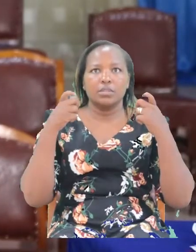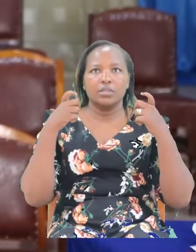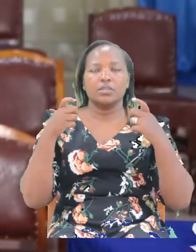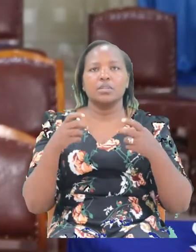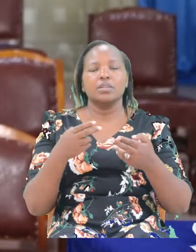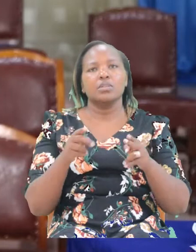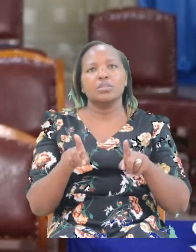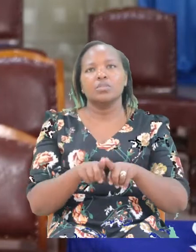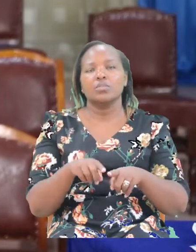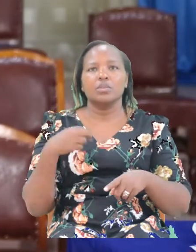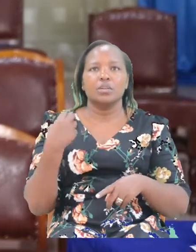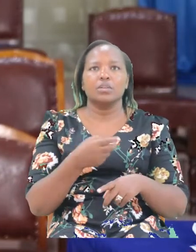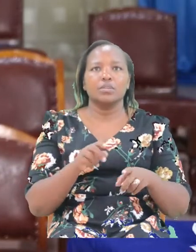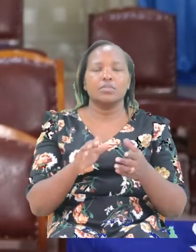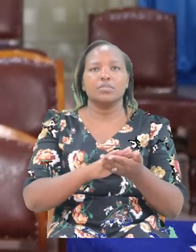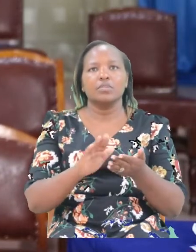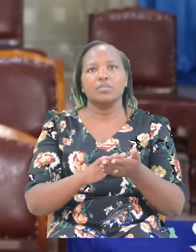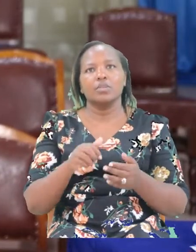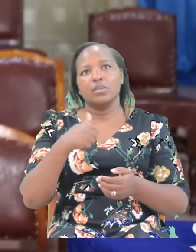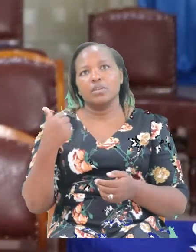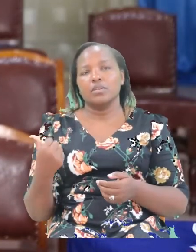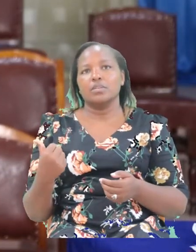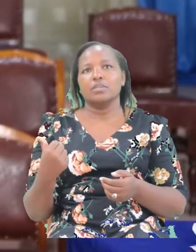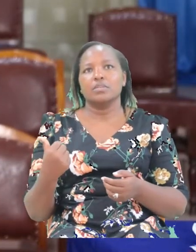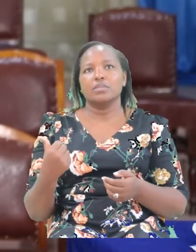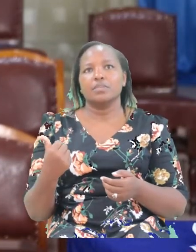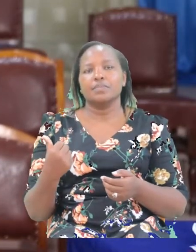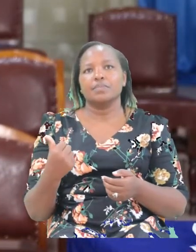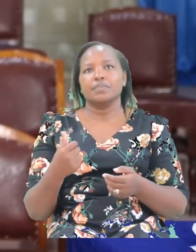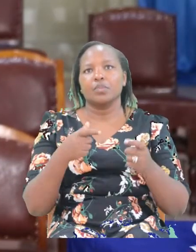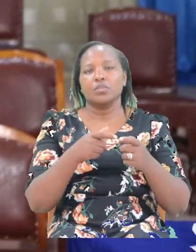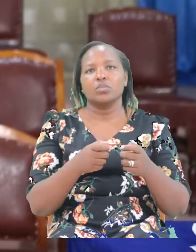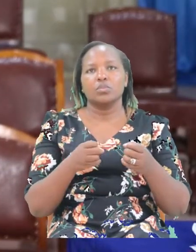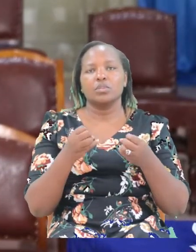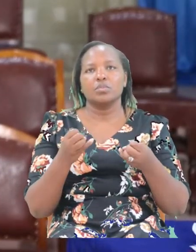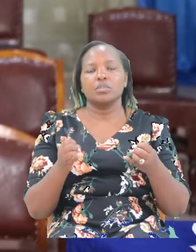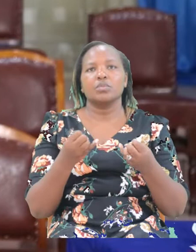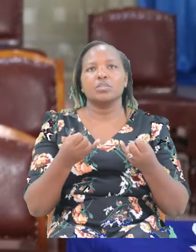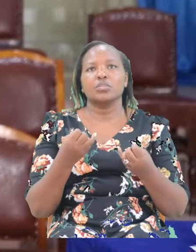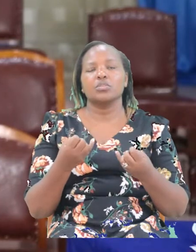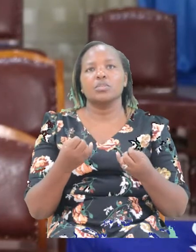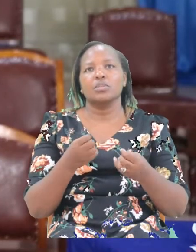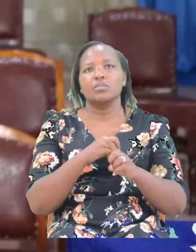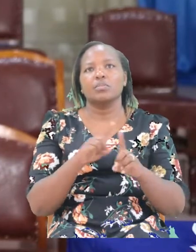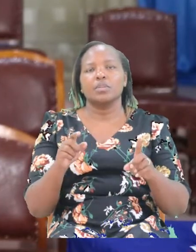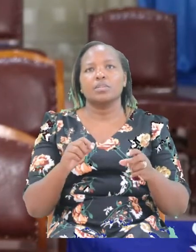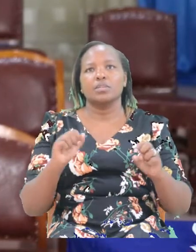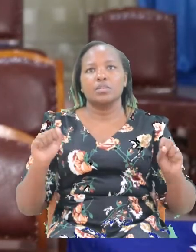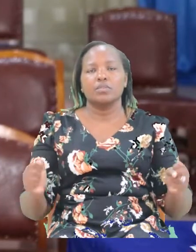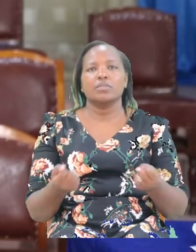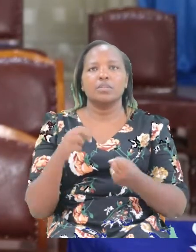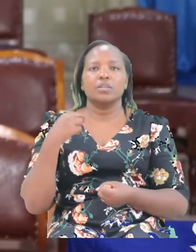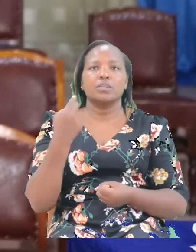kama nasi tunavyowasamehea waliotukosea. Usitutie katika vishawishi, lakini